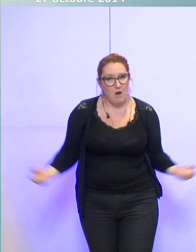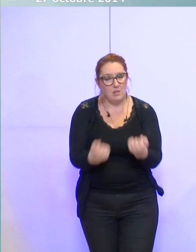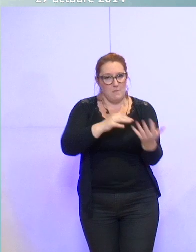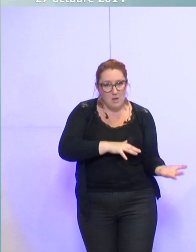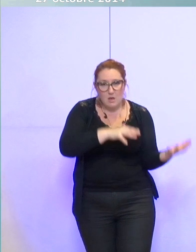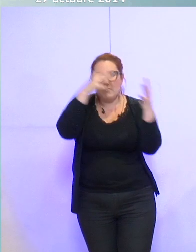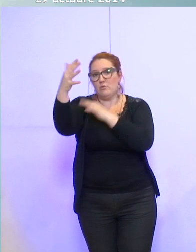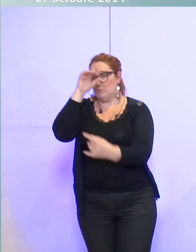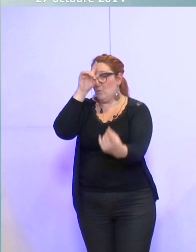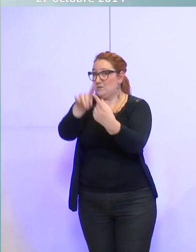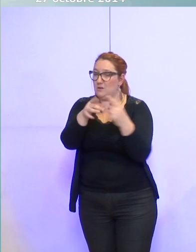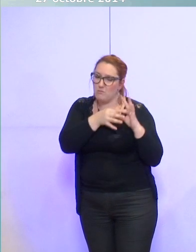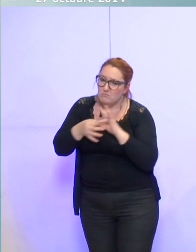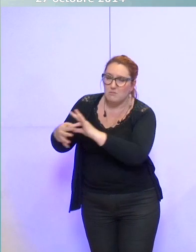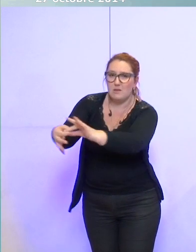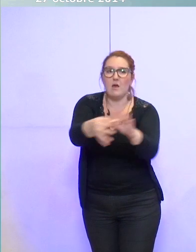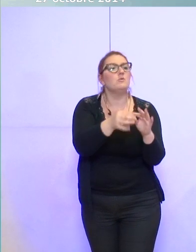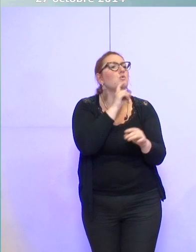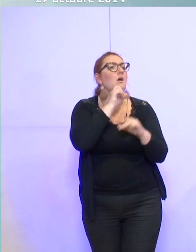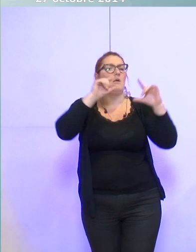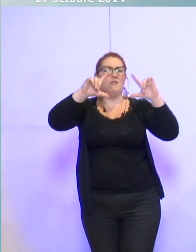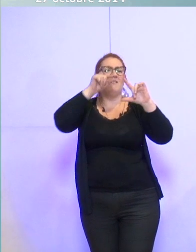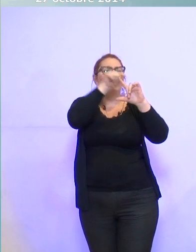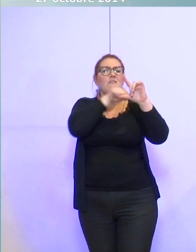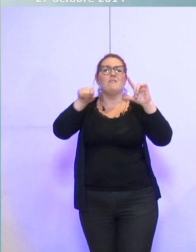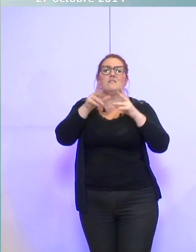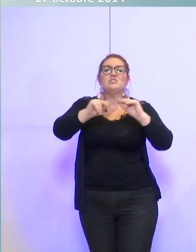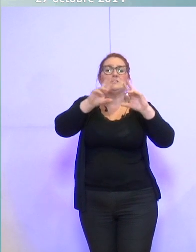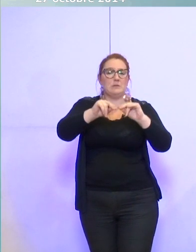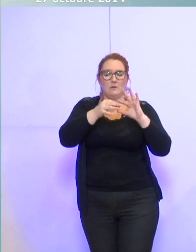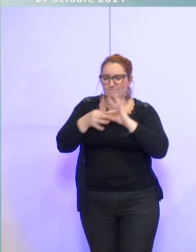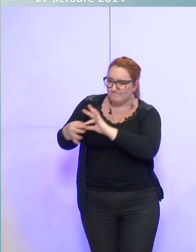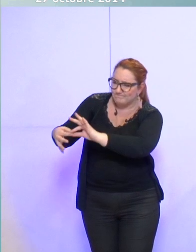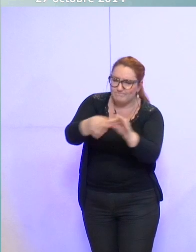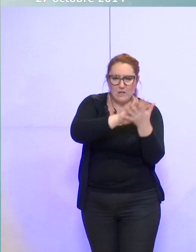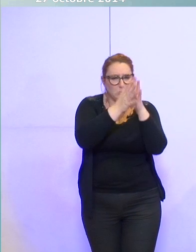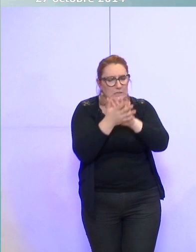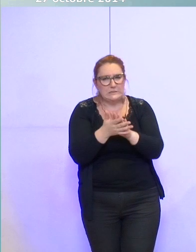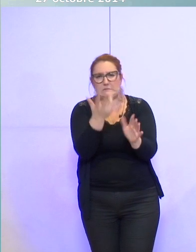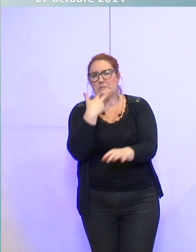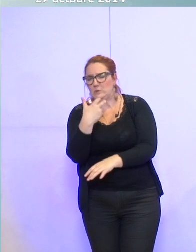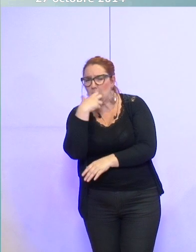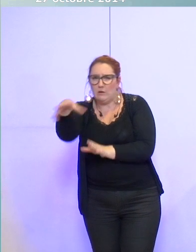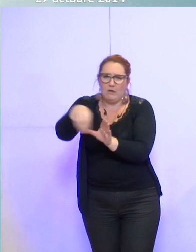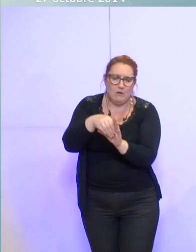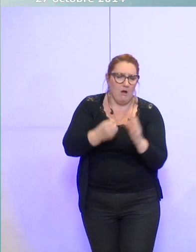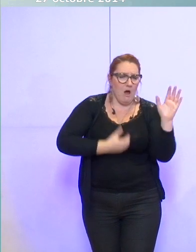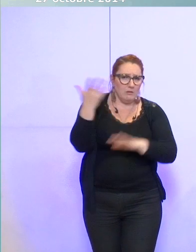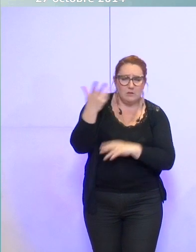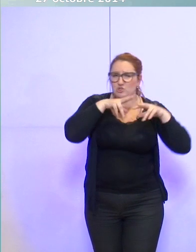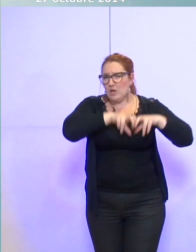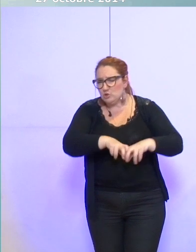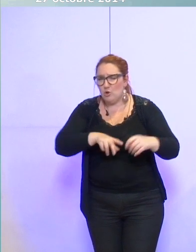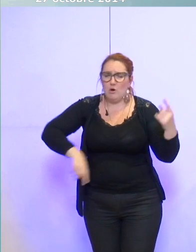de créer un lien fort avec l'écosystème que j'évoquais précédemment, dans toutes ces dimensions, les associatifs, les citoyens, les artistes, les